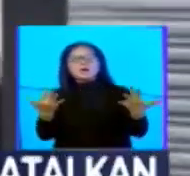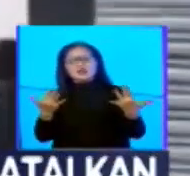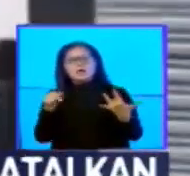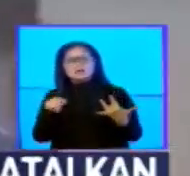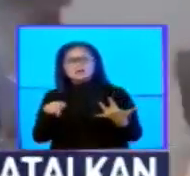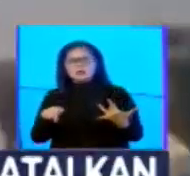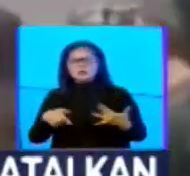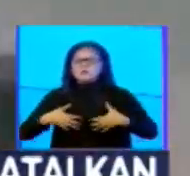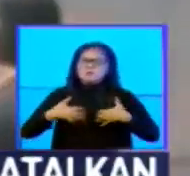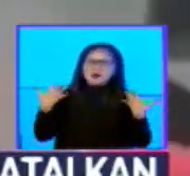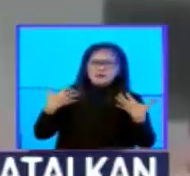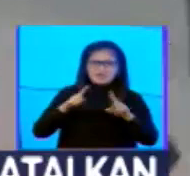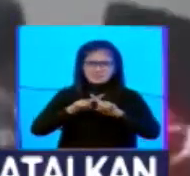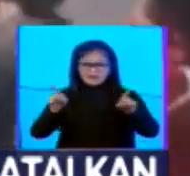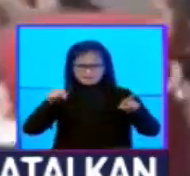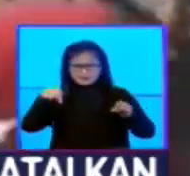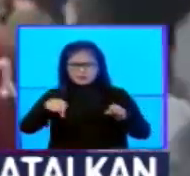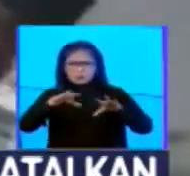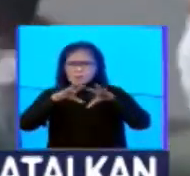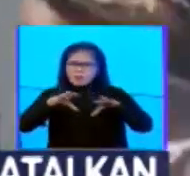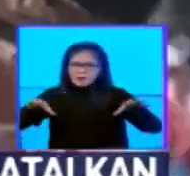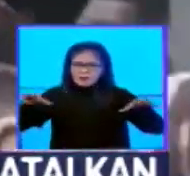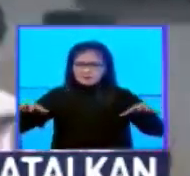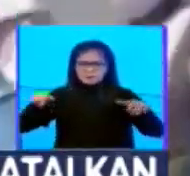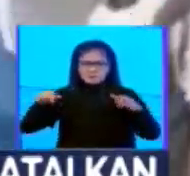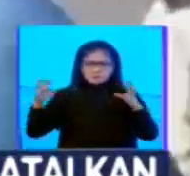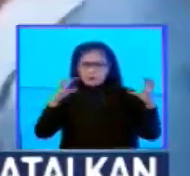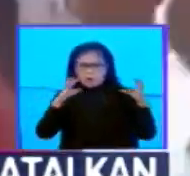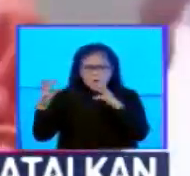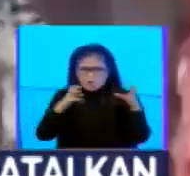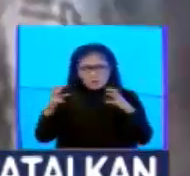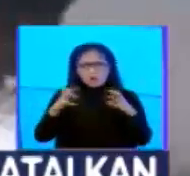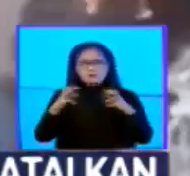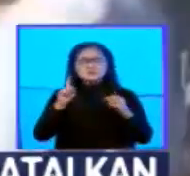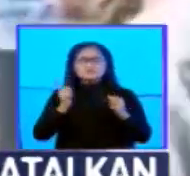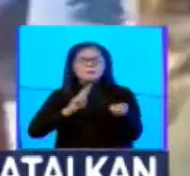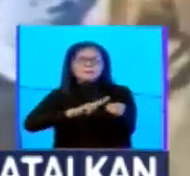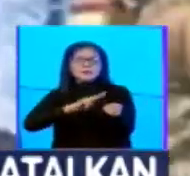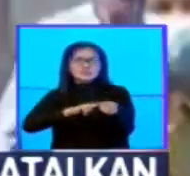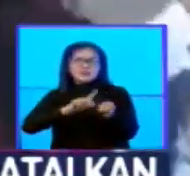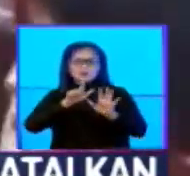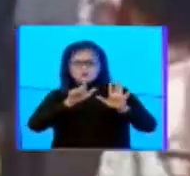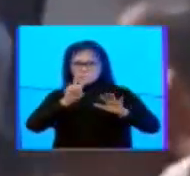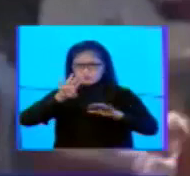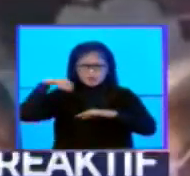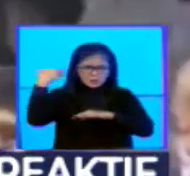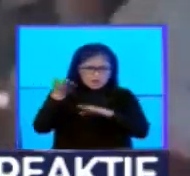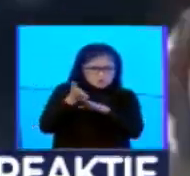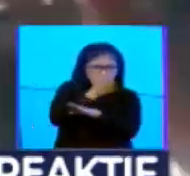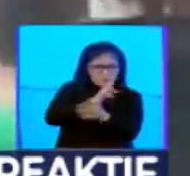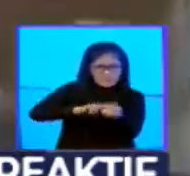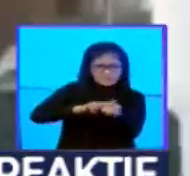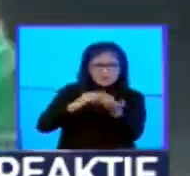membatalkan pemulasaraan jenazah pasien berusia 70 tahun ini. Sebelumnya pasien berjenis kelamin pria mengeluhkan sesak nafas dan dirawat di